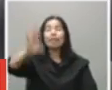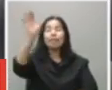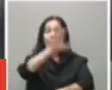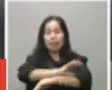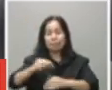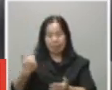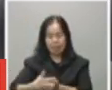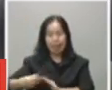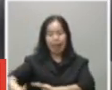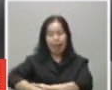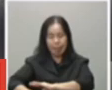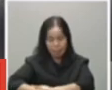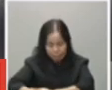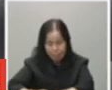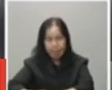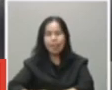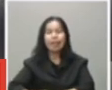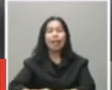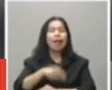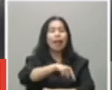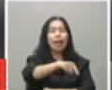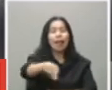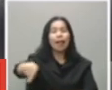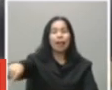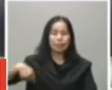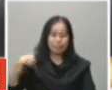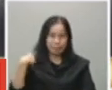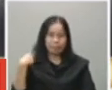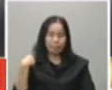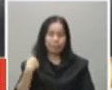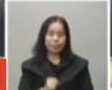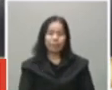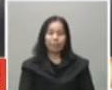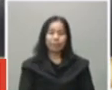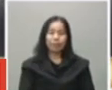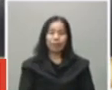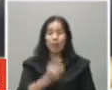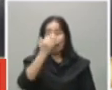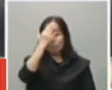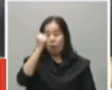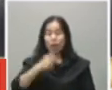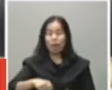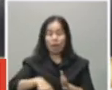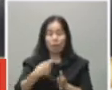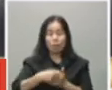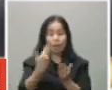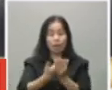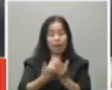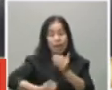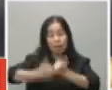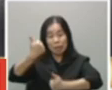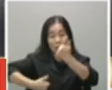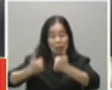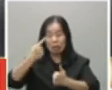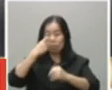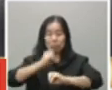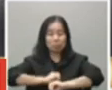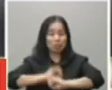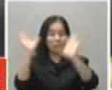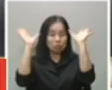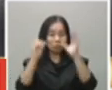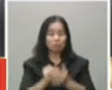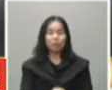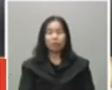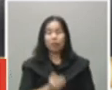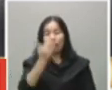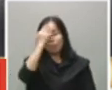ต๊ะใต้ดินบนดินเหนือน้ำหรือเปล่าเพราะผลการประมูล มันออกมาชัดเจนครับมันบอกชัดๆ